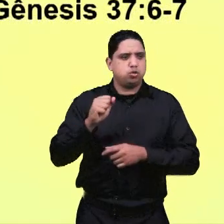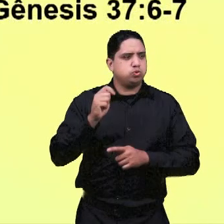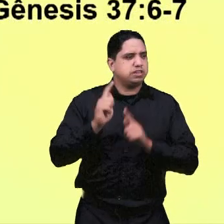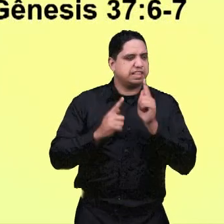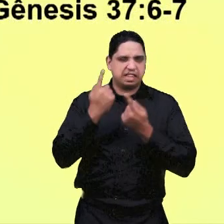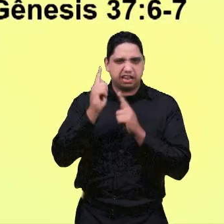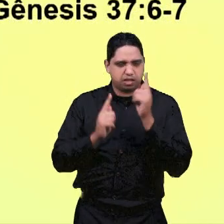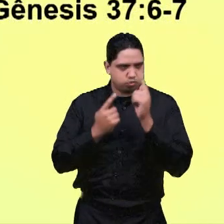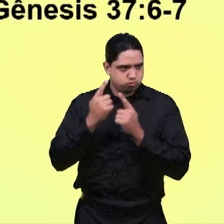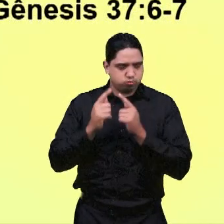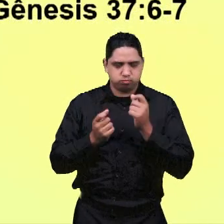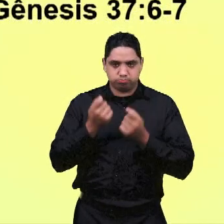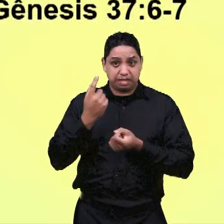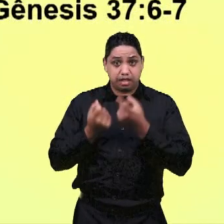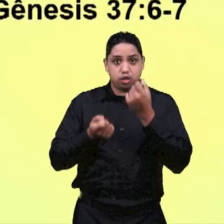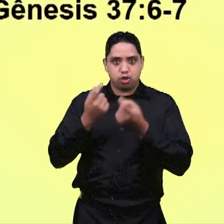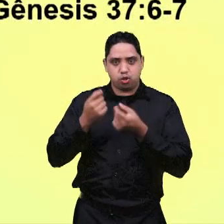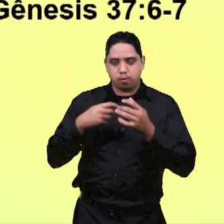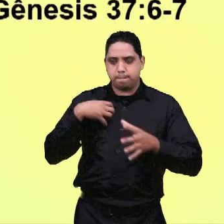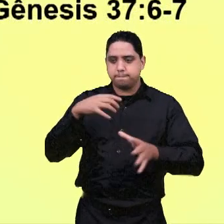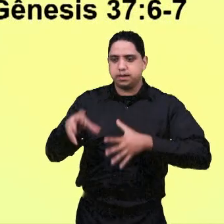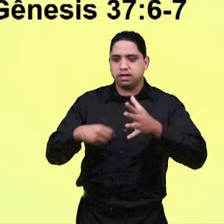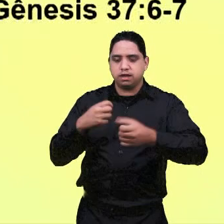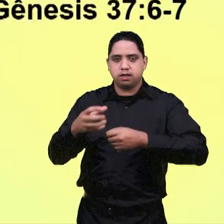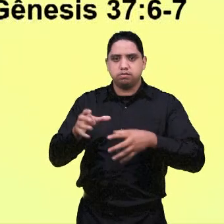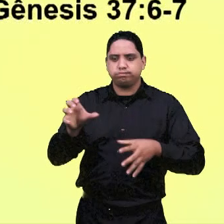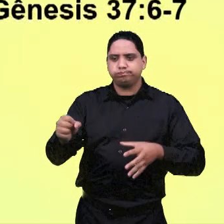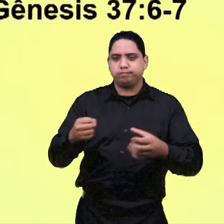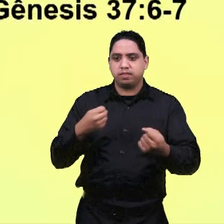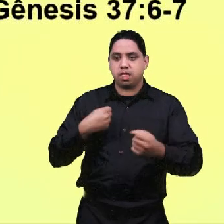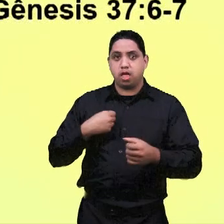dans le champ, et voici que